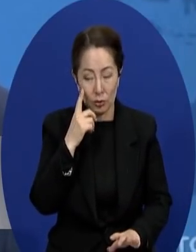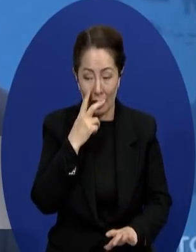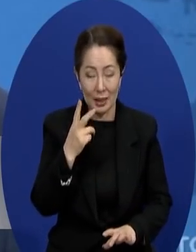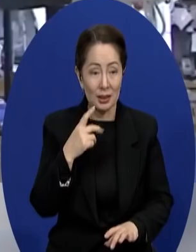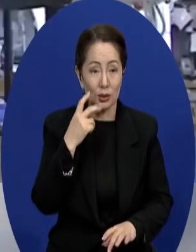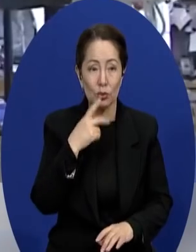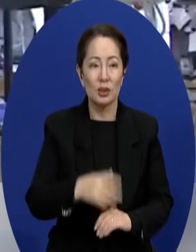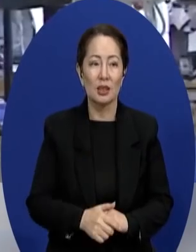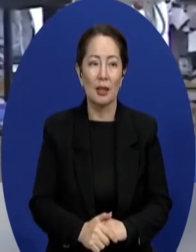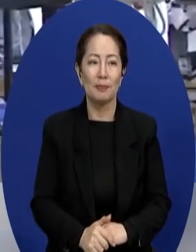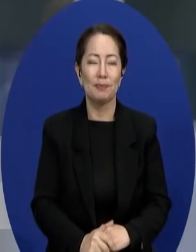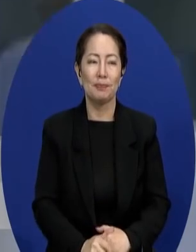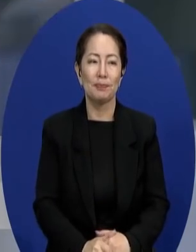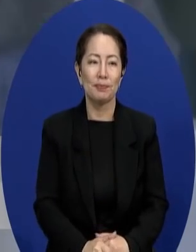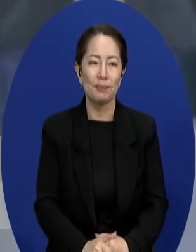байна.